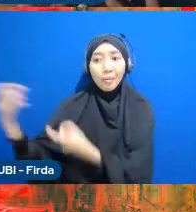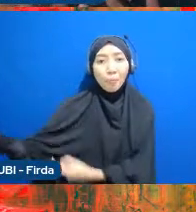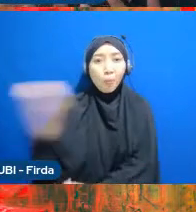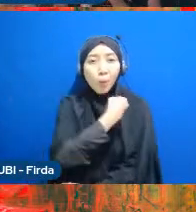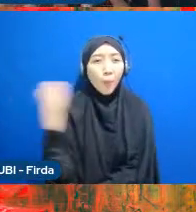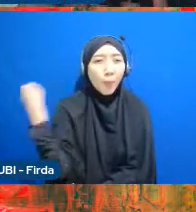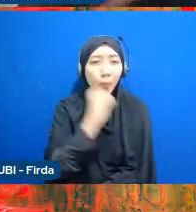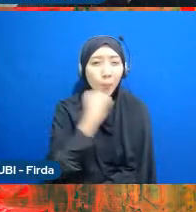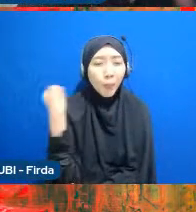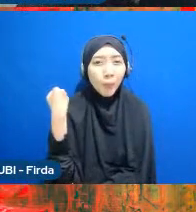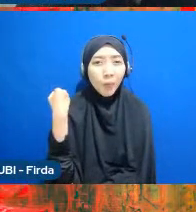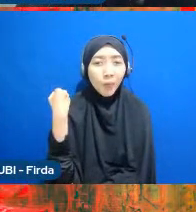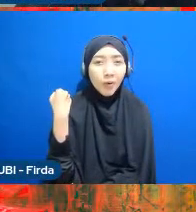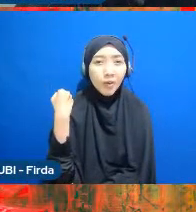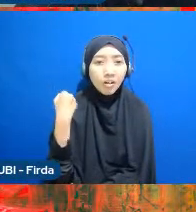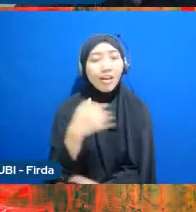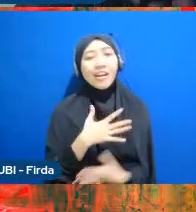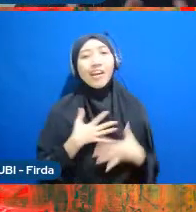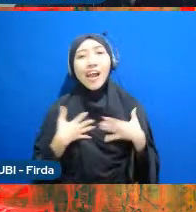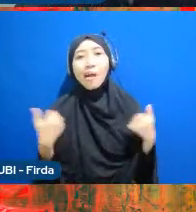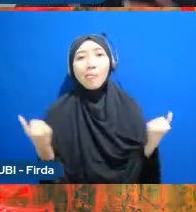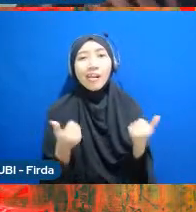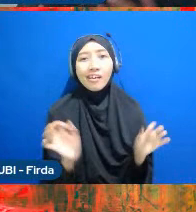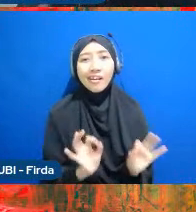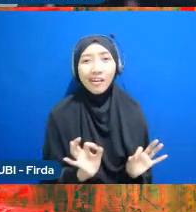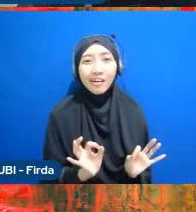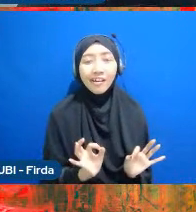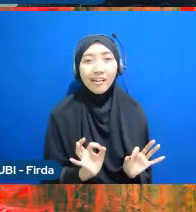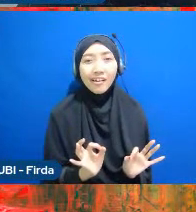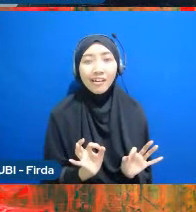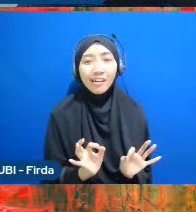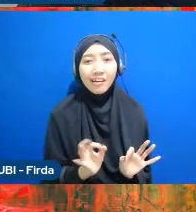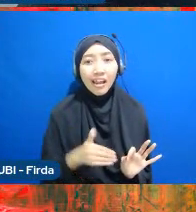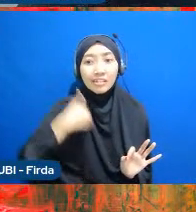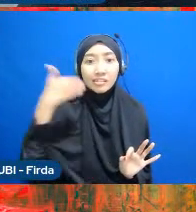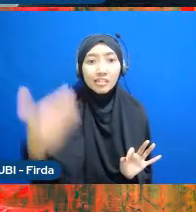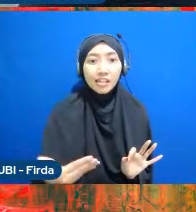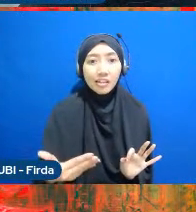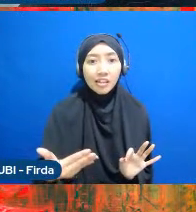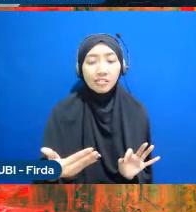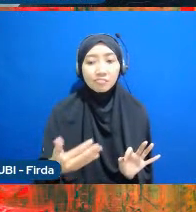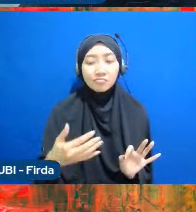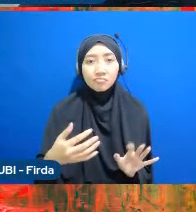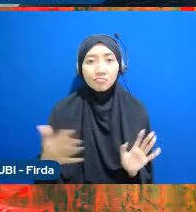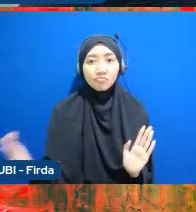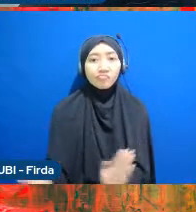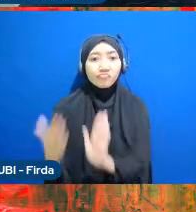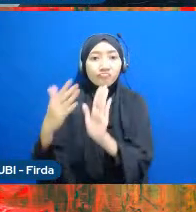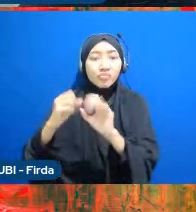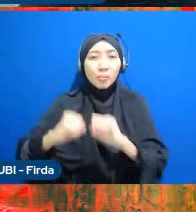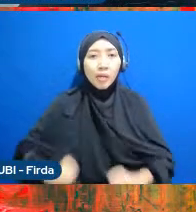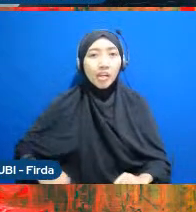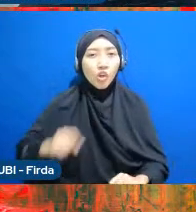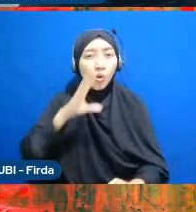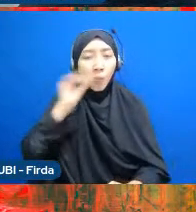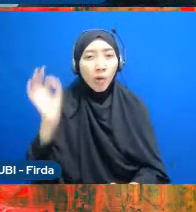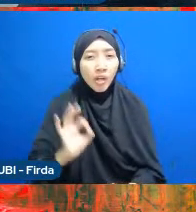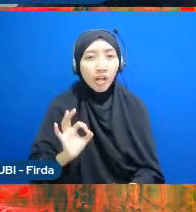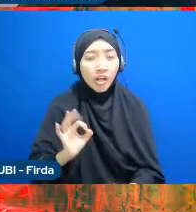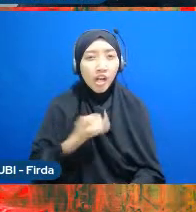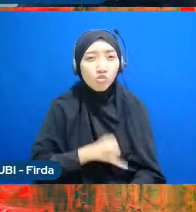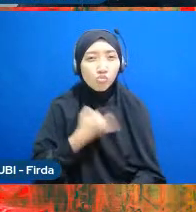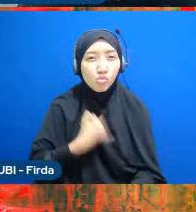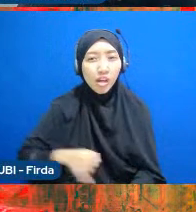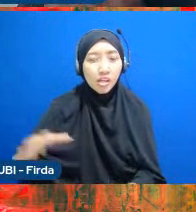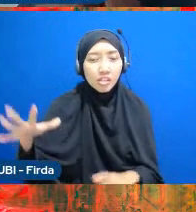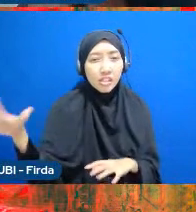Maka gak aman tuh jadinya dia ekspresi emosi. Jangan-jangan setelah itu dia gak berani lagi tuh untuk ngomong bahwa gak suka diambil